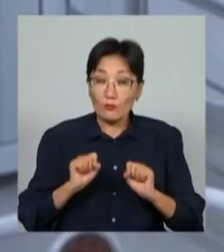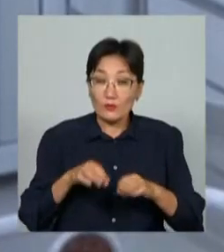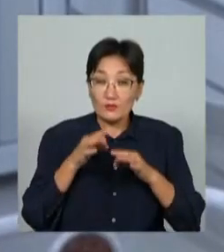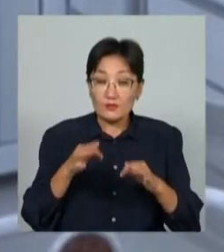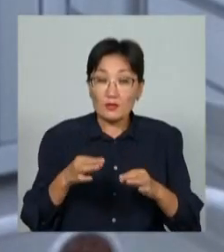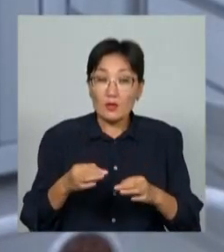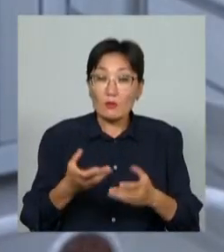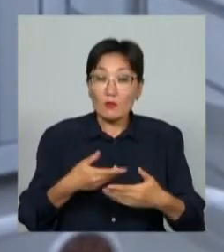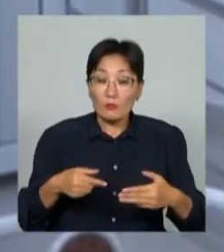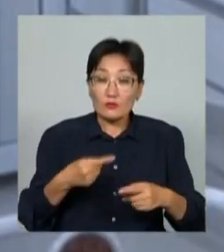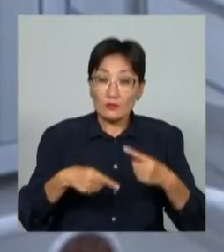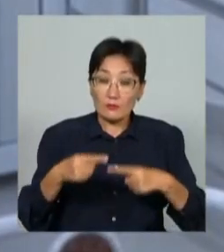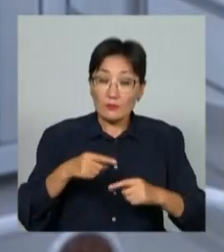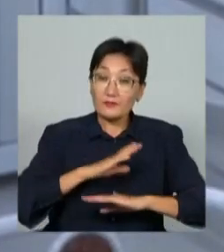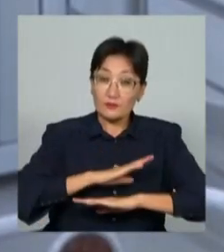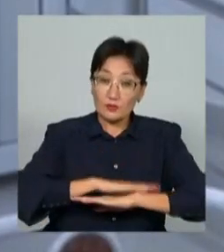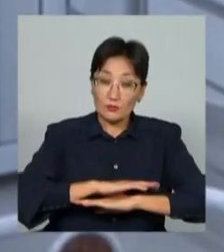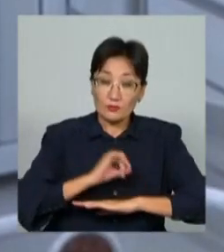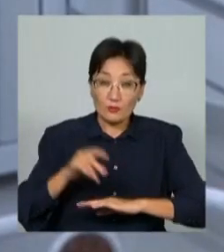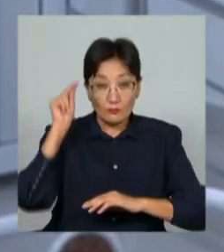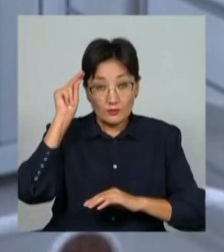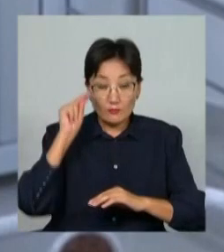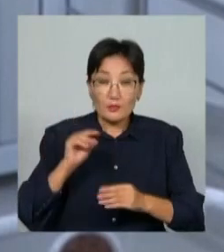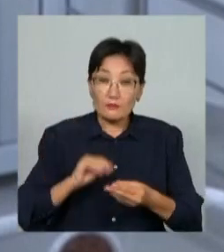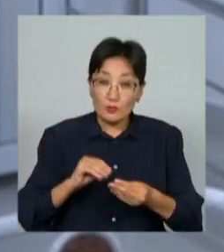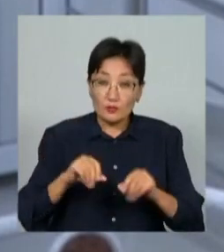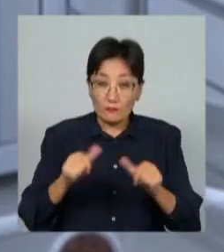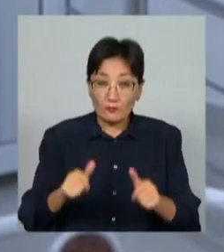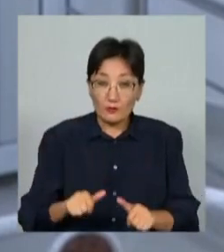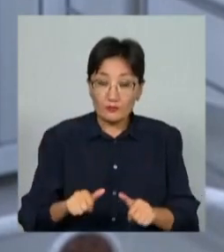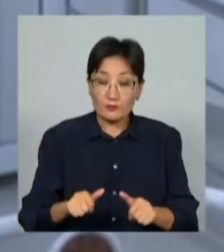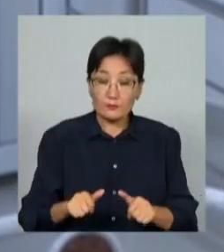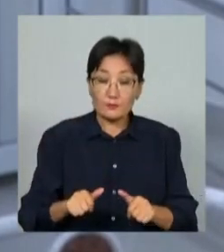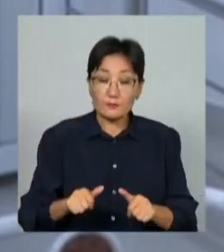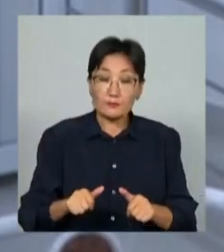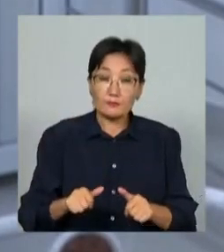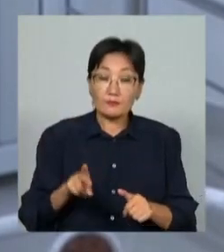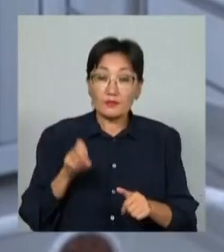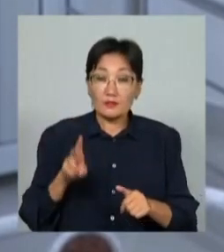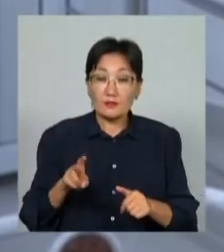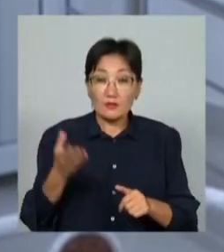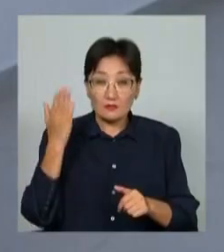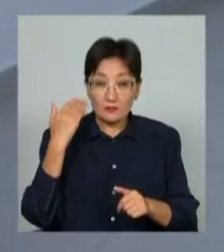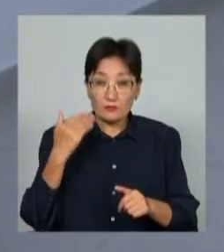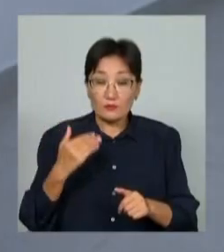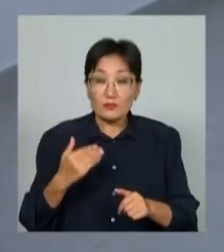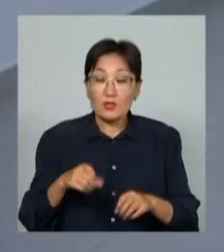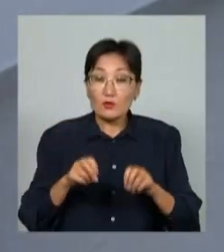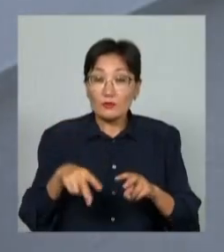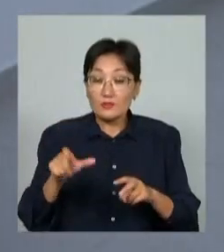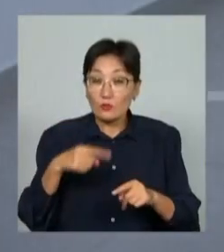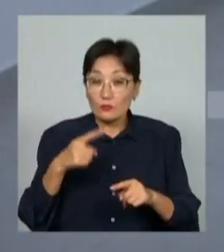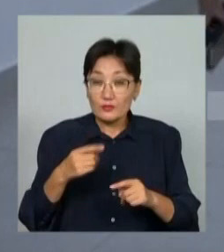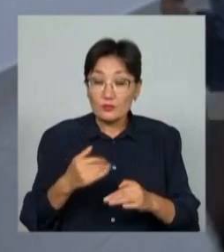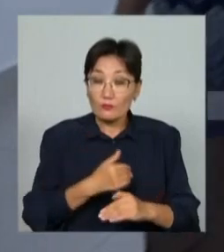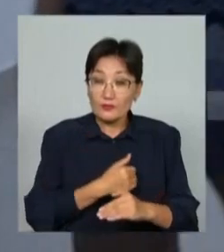можем вернуться за парты и обучаться в прежнем формате, как раньше. Тем временем специалисты говорят,